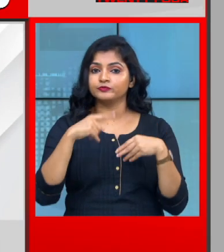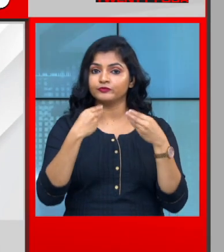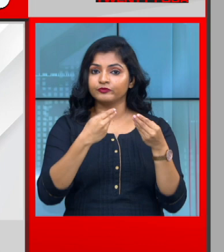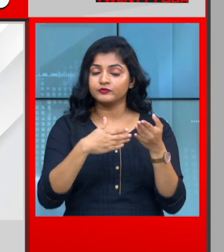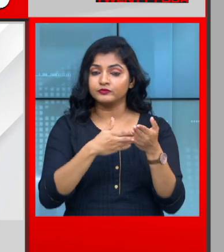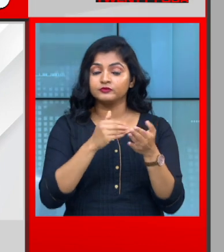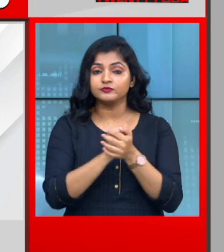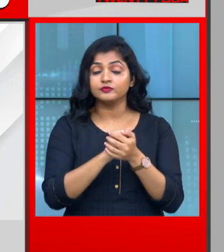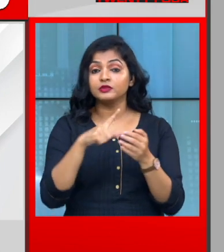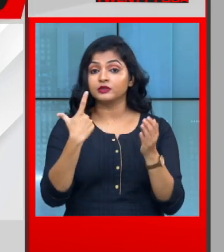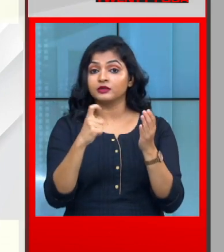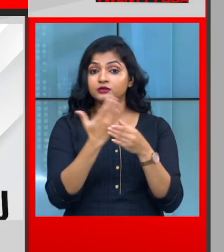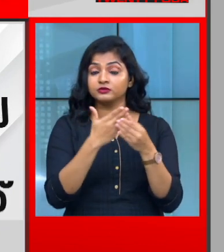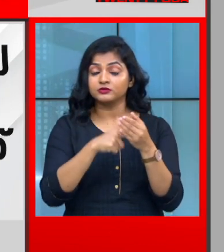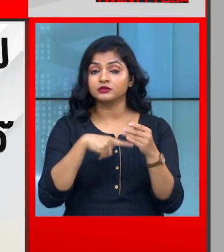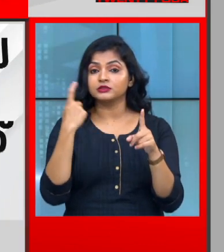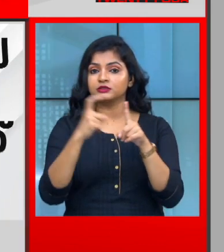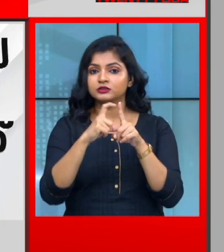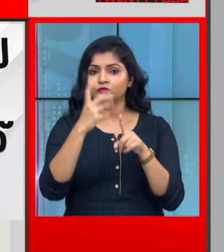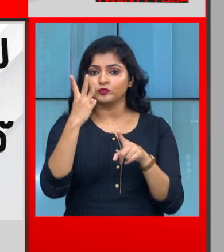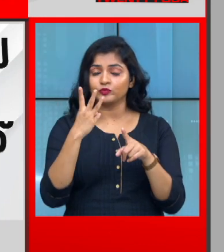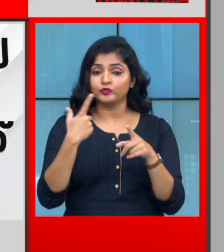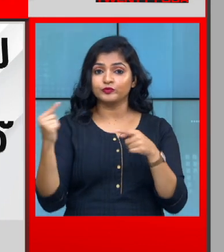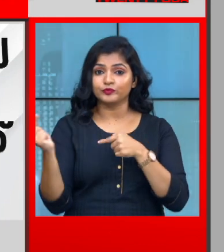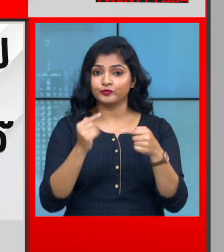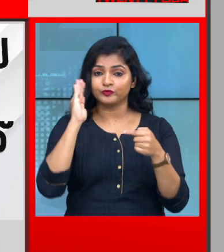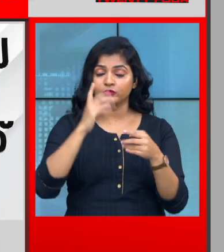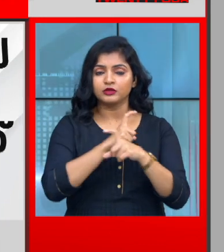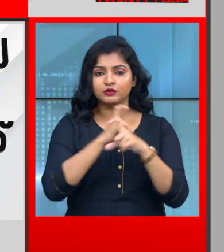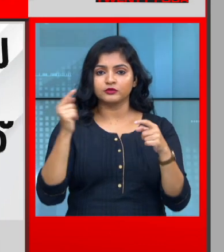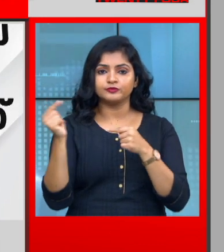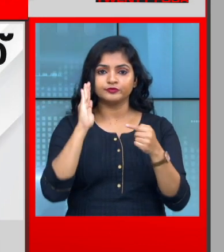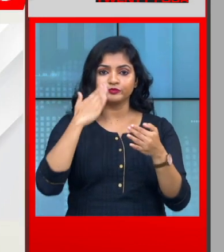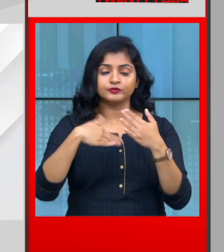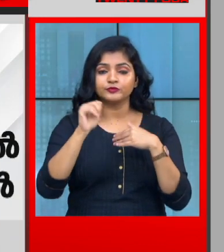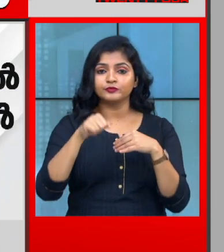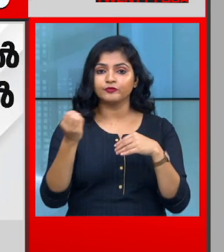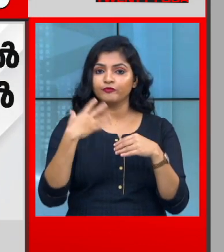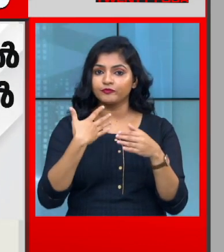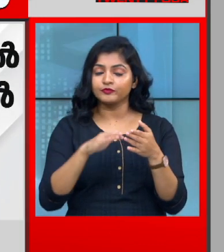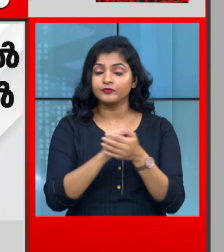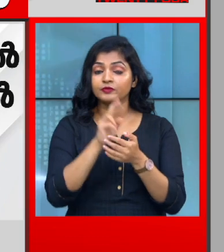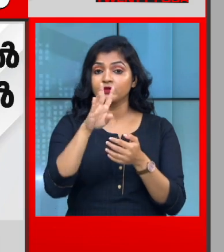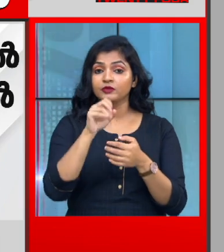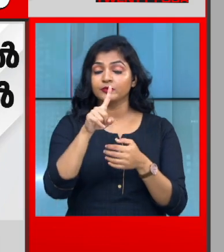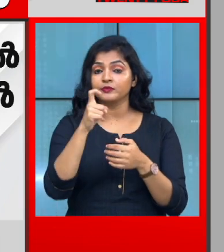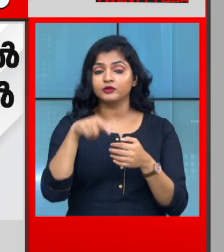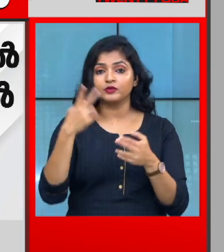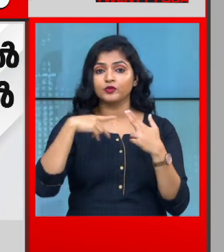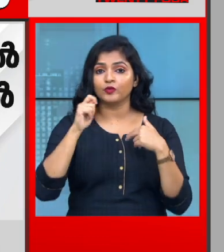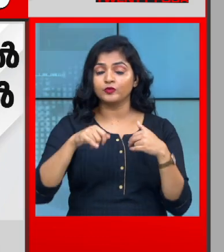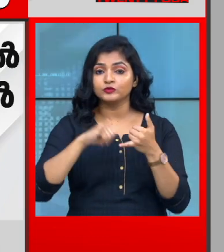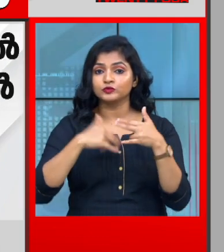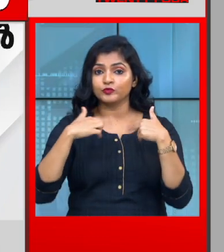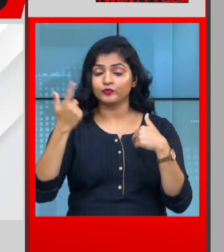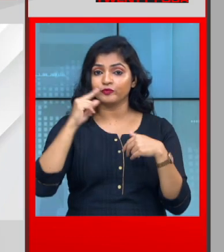അടുത്ത ഡിസംബർ 3-ന് പരിഗണിക്കുമ്പോൾ ഇതിൽ വിശദമായ വാദം കേൾക്കാമെന്നും അറിയിച്ചിട്ടുണ്ട്. കൂടാതെ 2017-ലെ സുപ്രീം കോടതി വിധി അത്